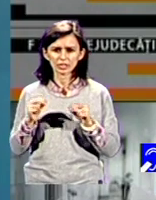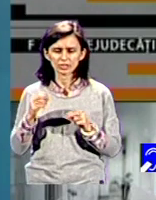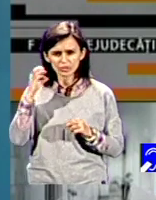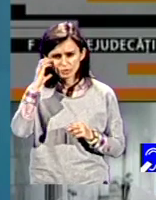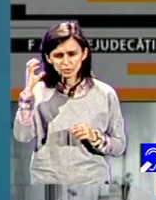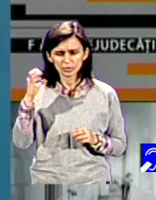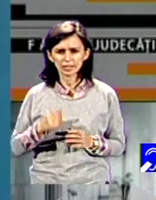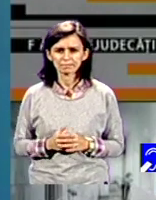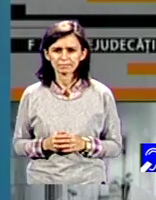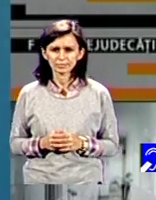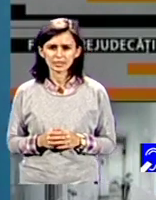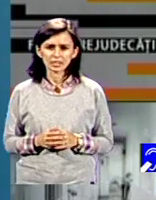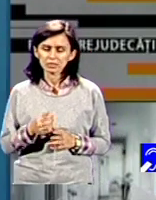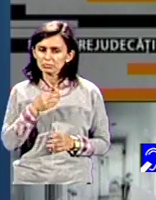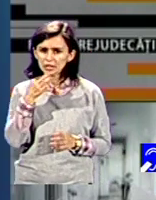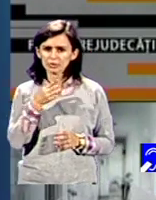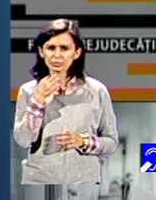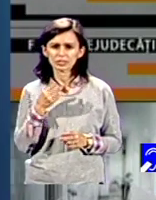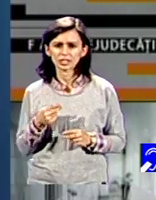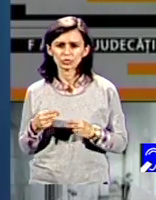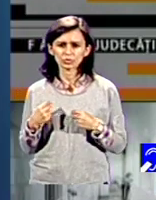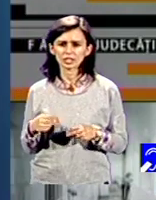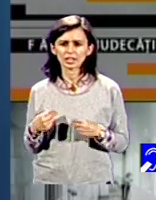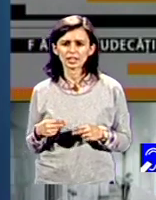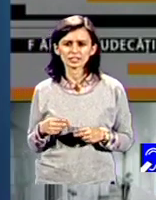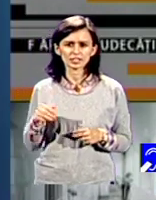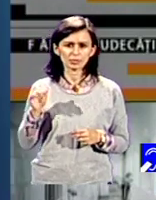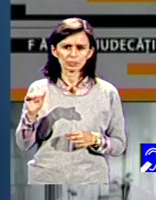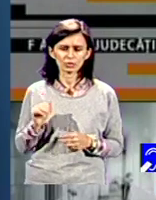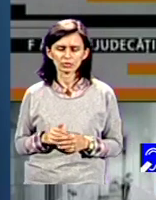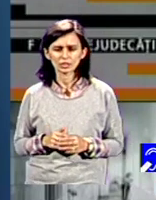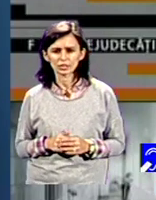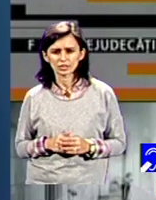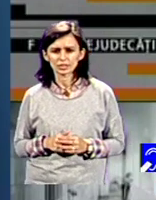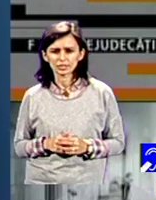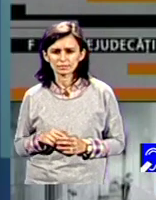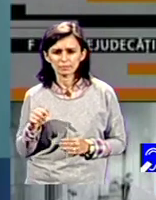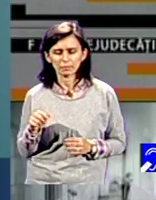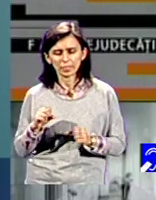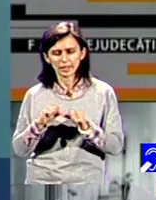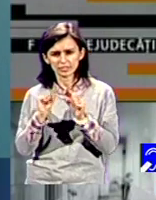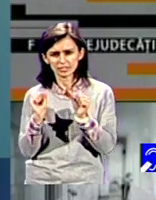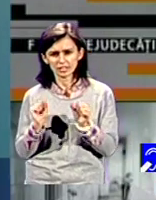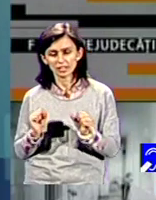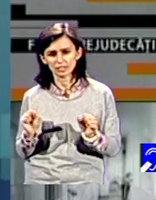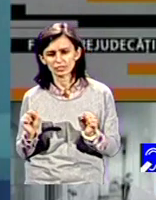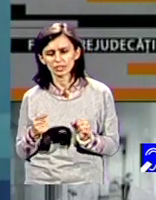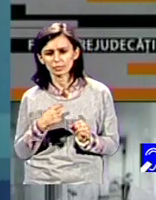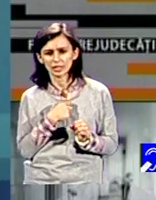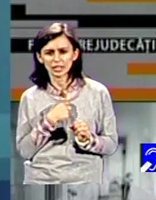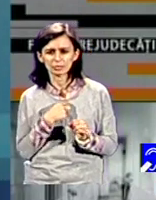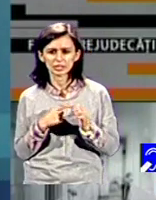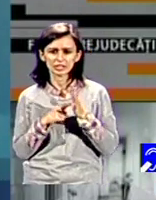amplu te rog asta ne putem lămuri deci geometrice aceste figuri ar putea să semnalizeze pentru